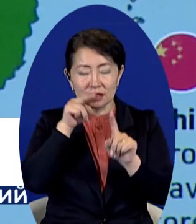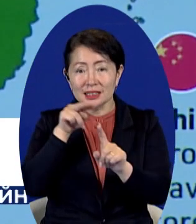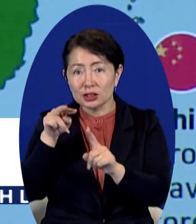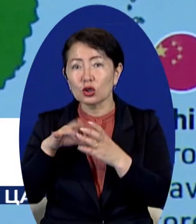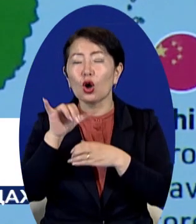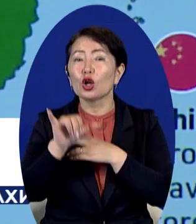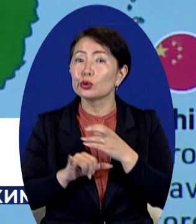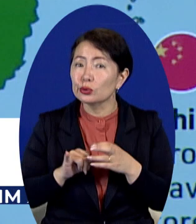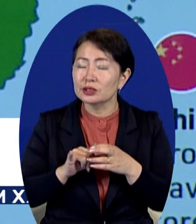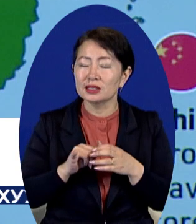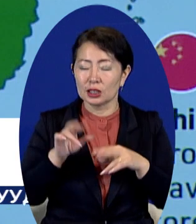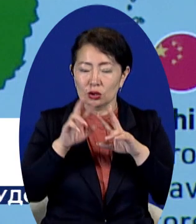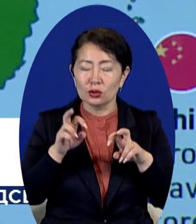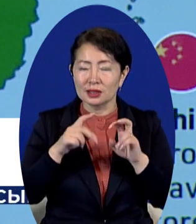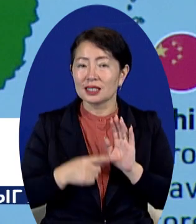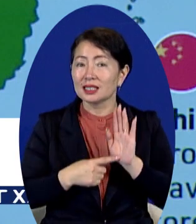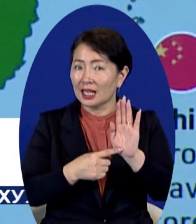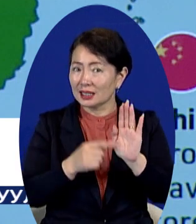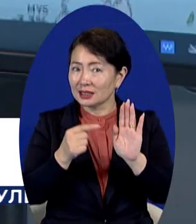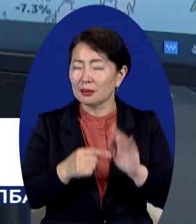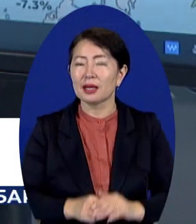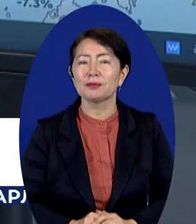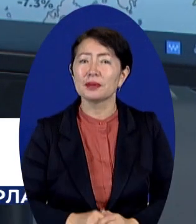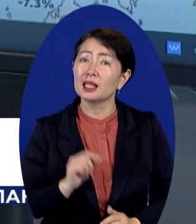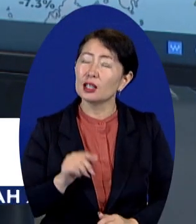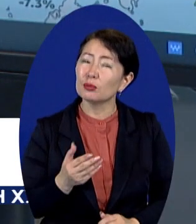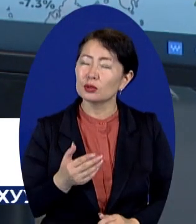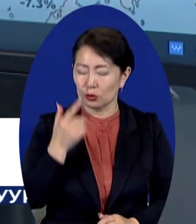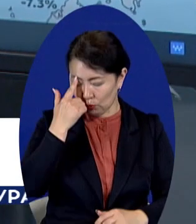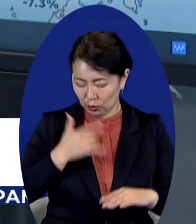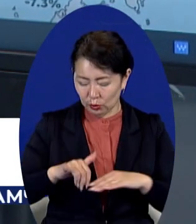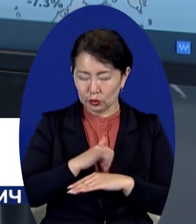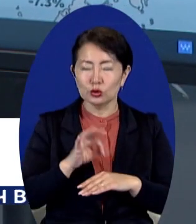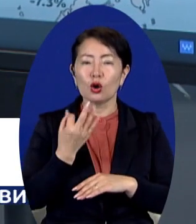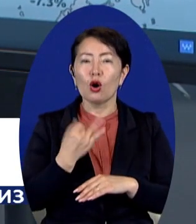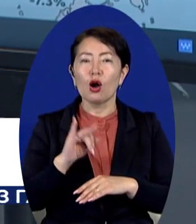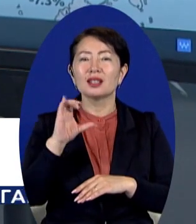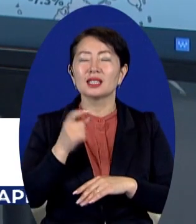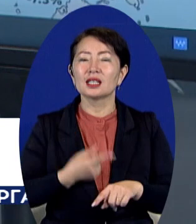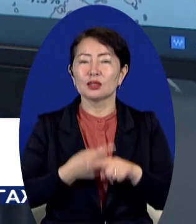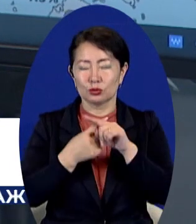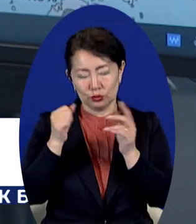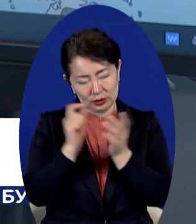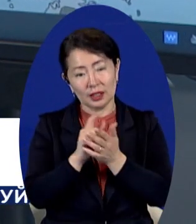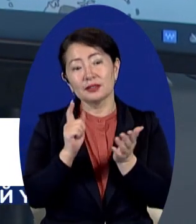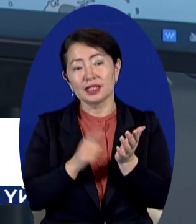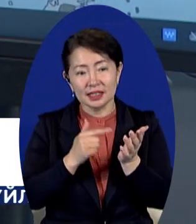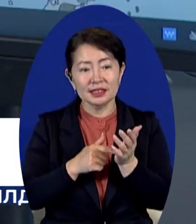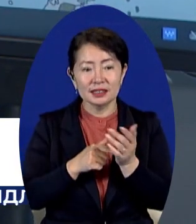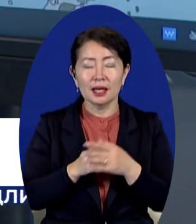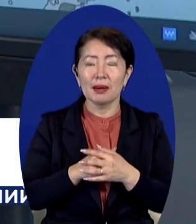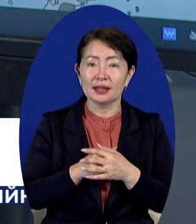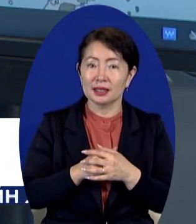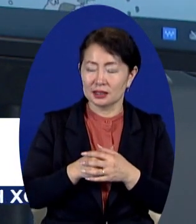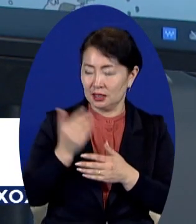олон улсын одоо судлаачид гаргасан байна. За ийм учраас манай улсад ойн сан нэмэгдүүлэх зайлшгүй шаардлага байгаамаа гэдгийг